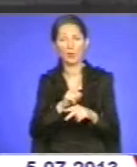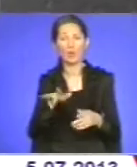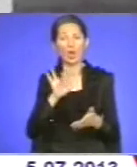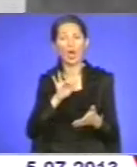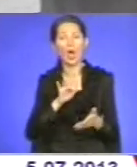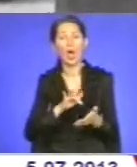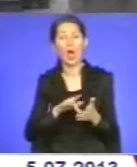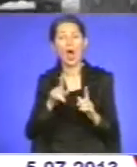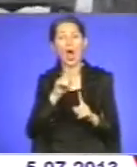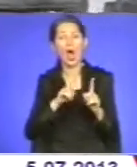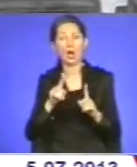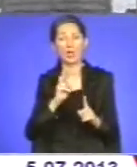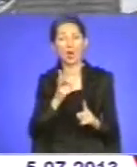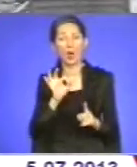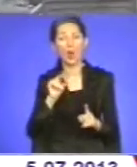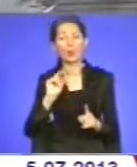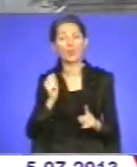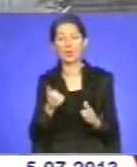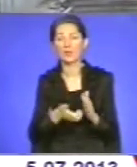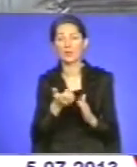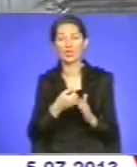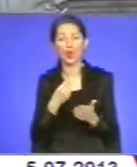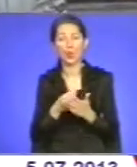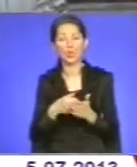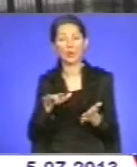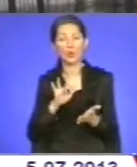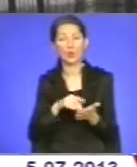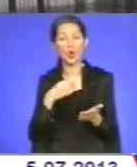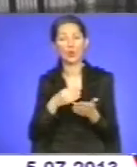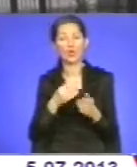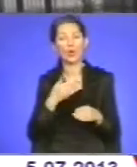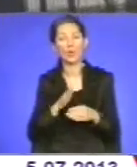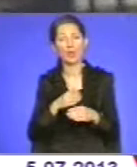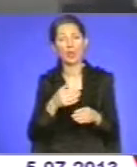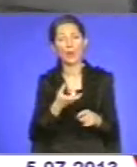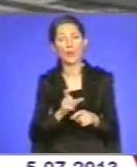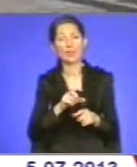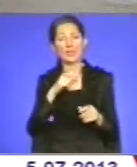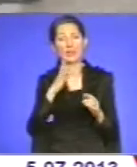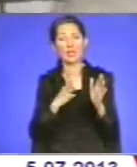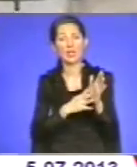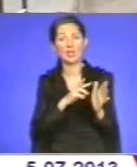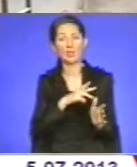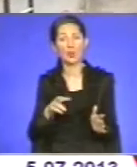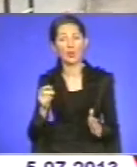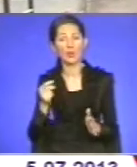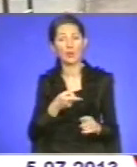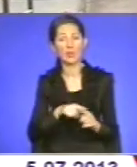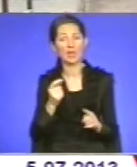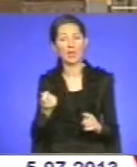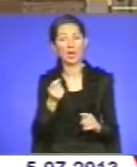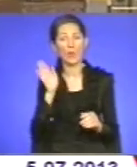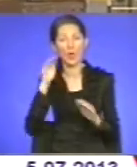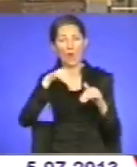Копча. Не вистачає коштів. З міського бюджету виділили понад 19 мільйонів гривень. А це крапля в морі, вважають